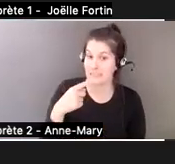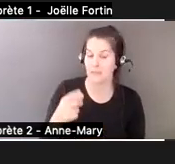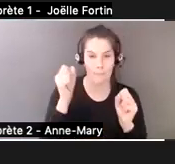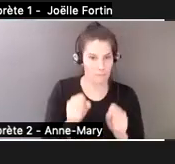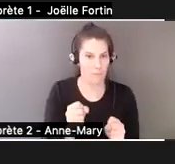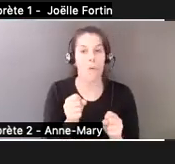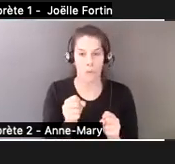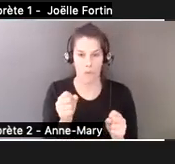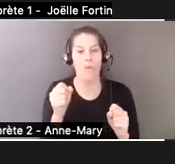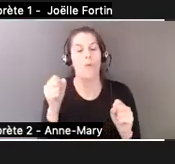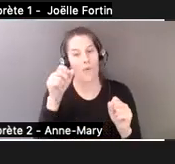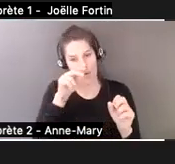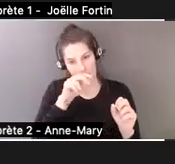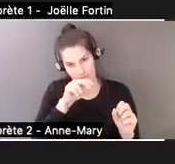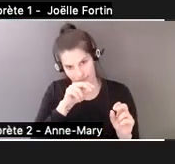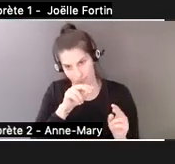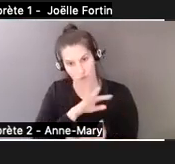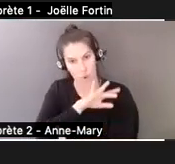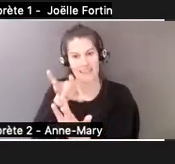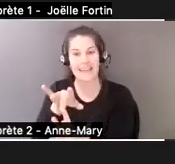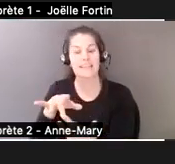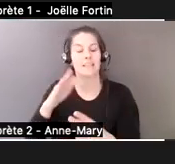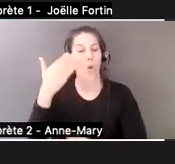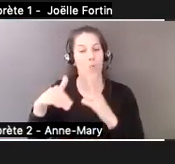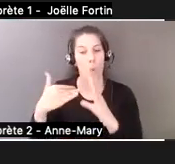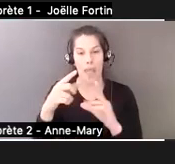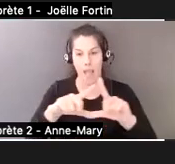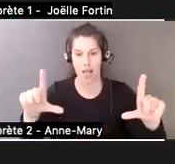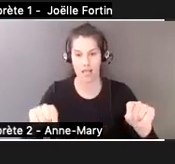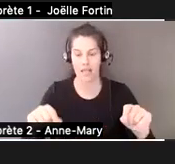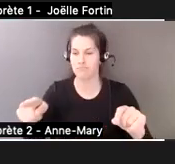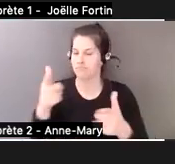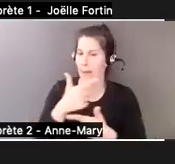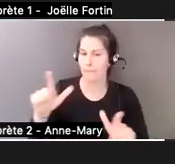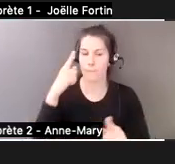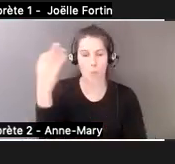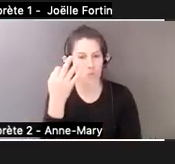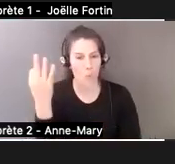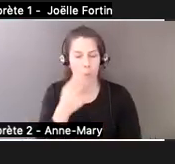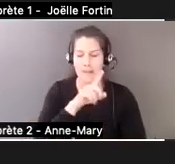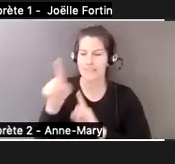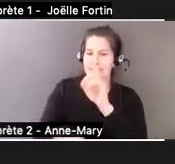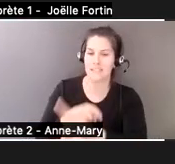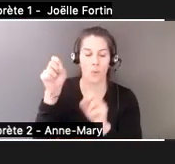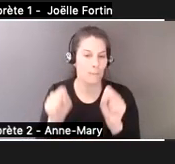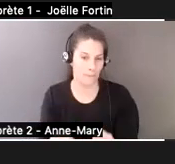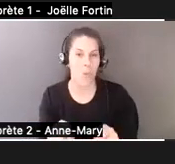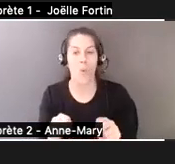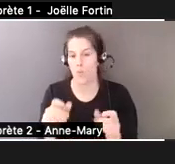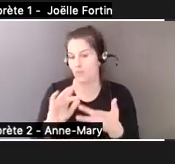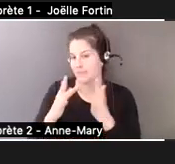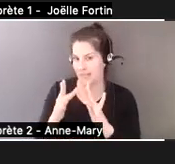son site, vous pouvez le contacter, il est disponible soit pour des cours ou bien des questions, vous pouvez le